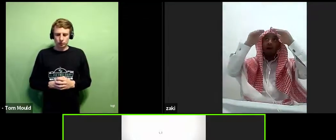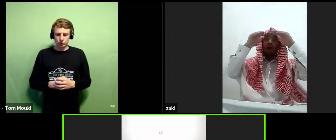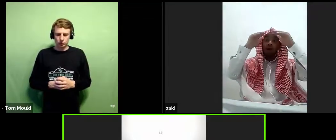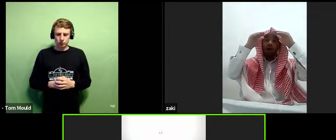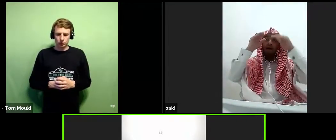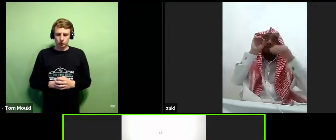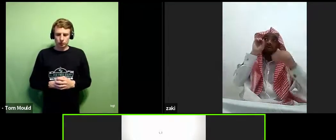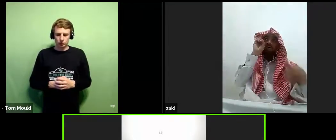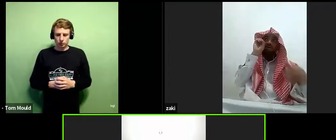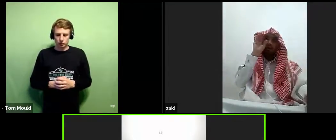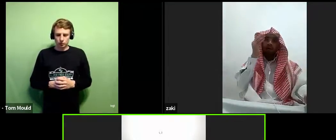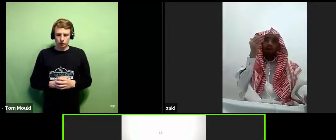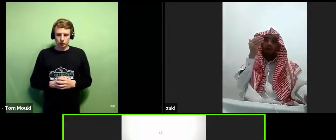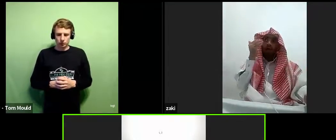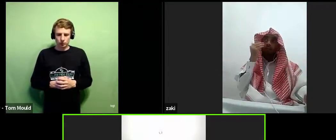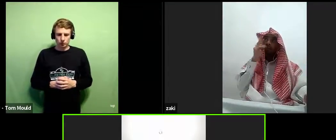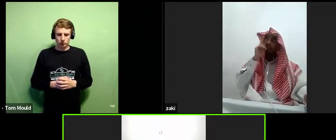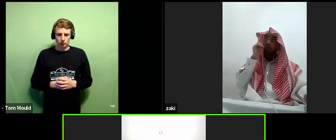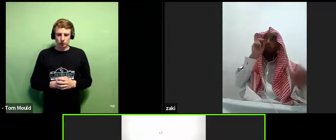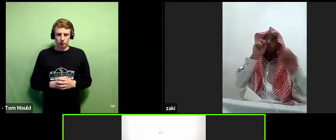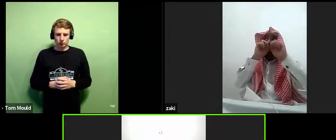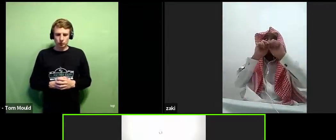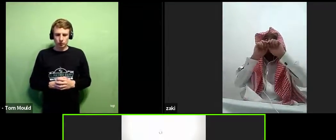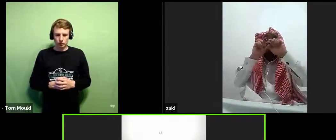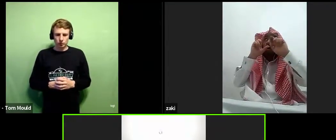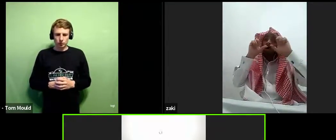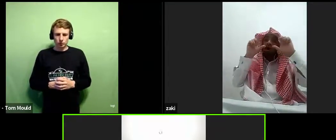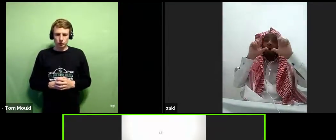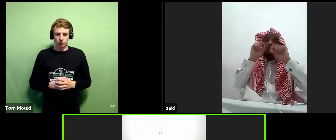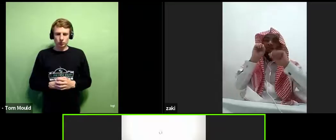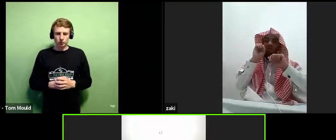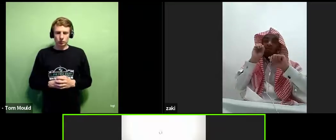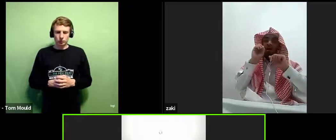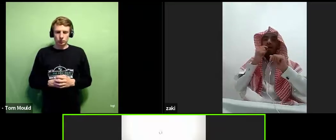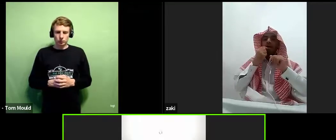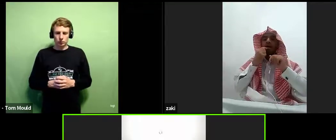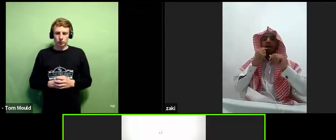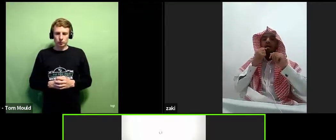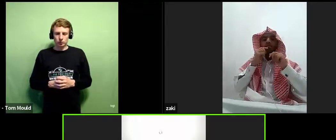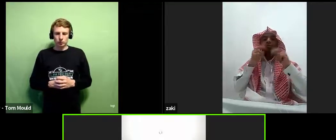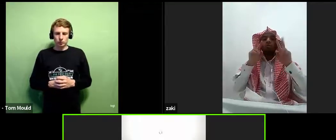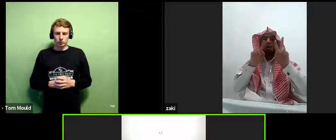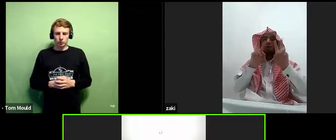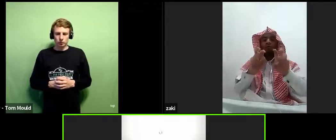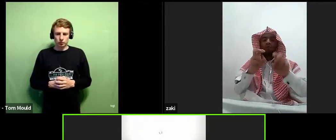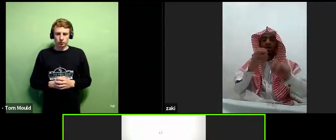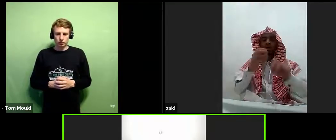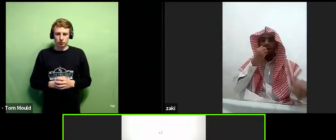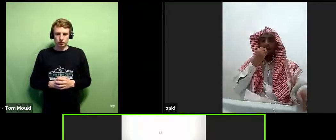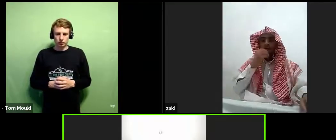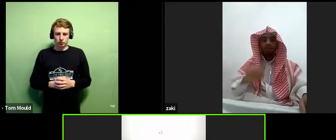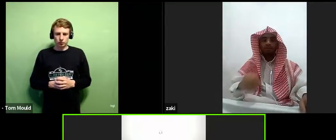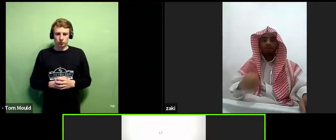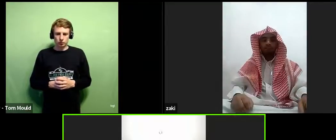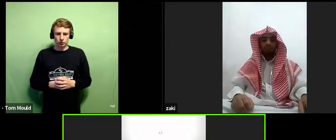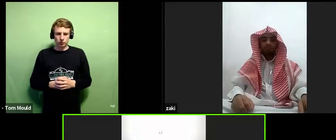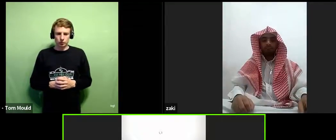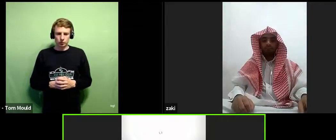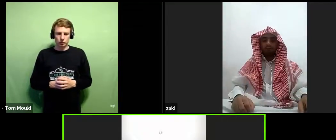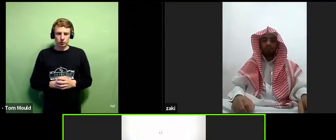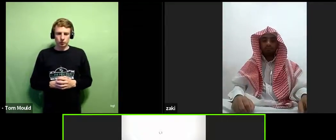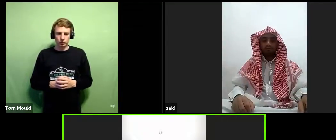ثُمَّ أَتِمُّوا الصِّيَامَ إِلَى اللَّيْلِ وَلَا